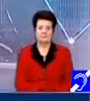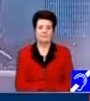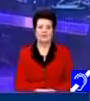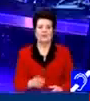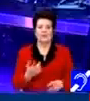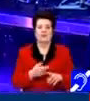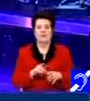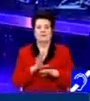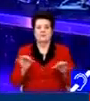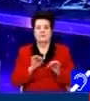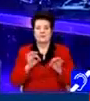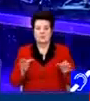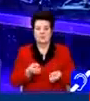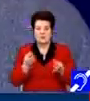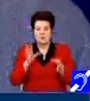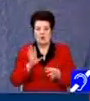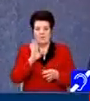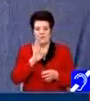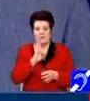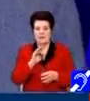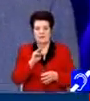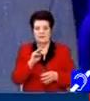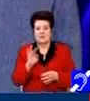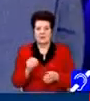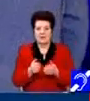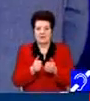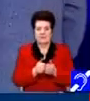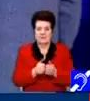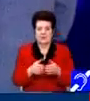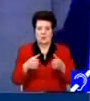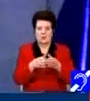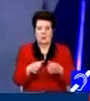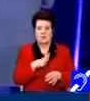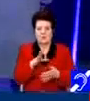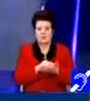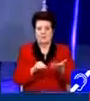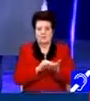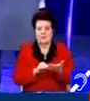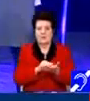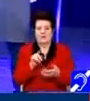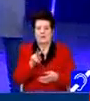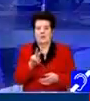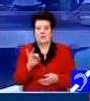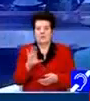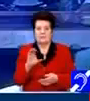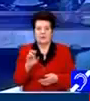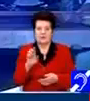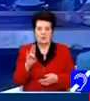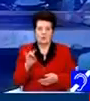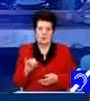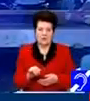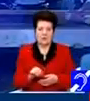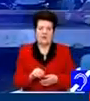Cristina Caramarcu a sărbătorit Ziua Femeii în studiourile TVR. Alături de colegii din trupă, artista a repetat show-ul pentru Lisabona. Ne pregătim